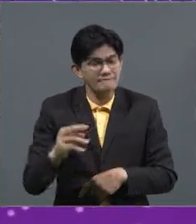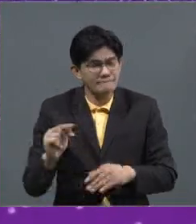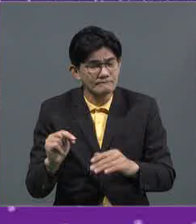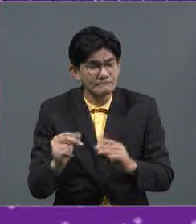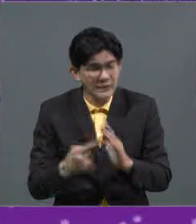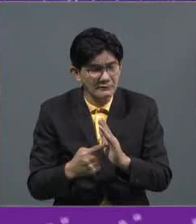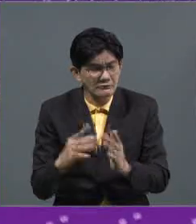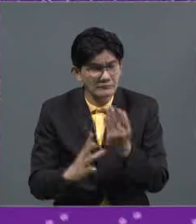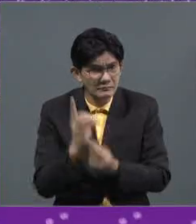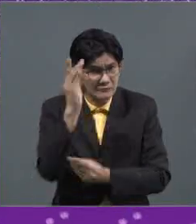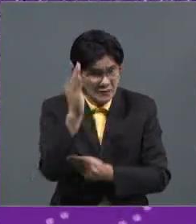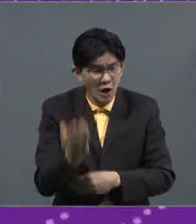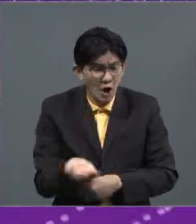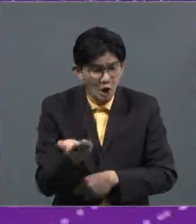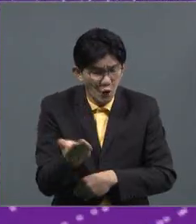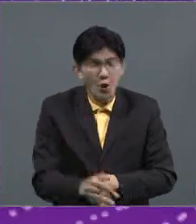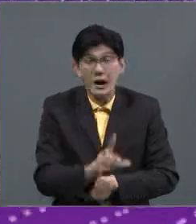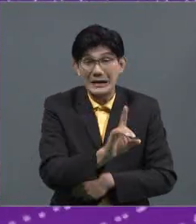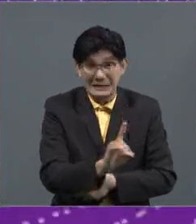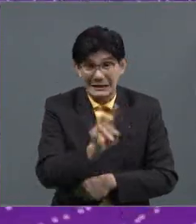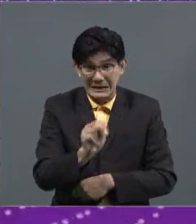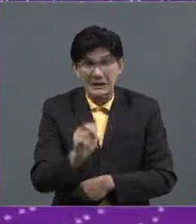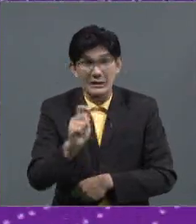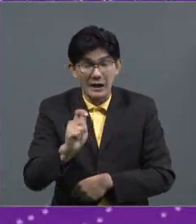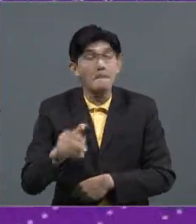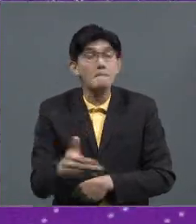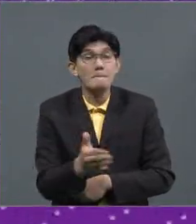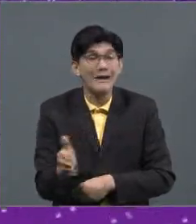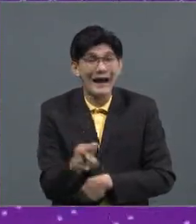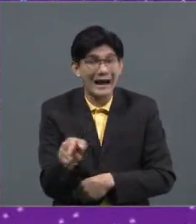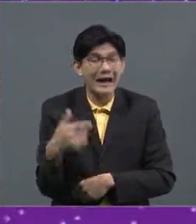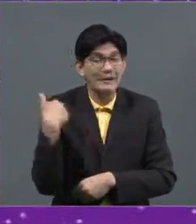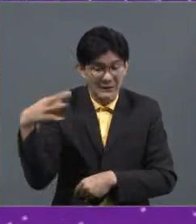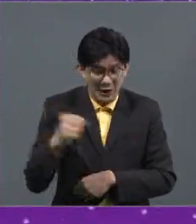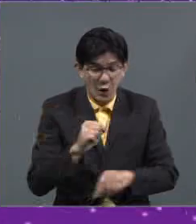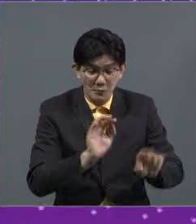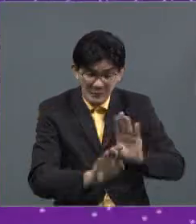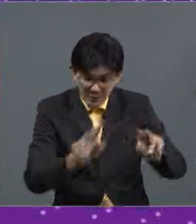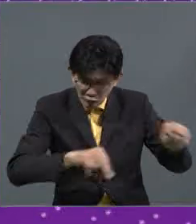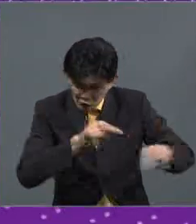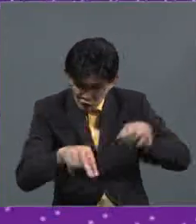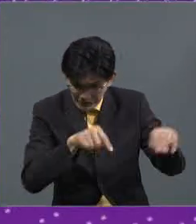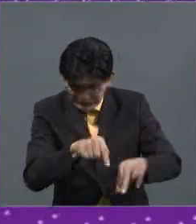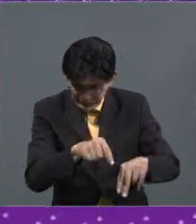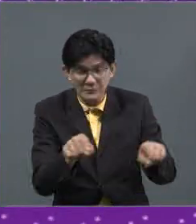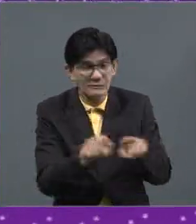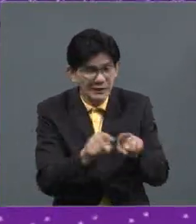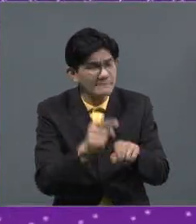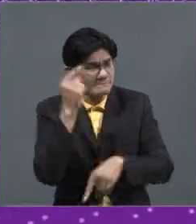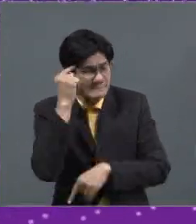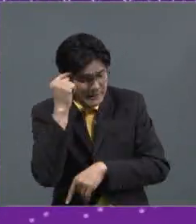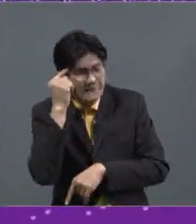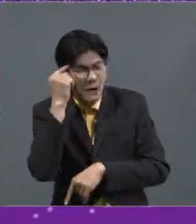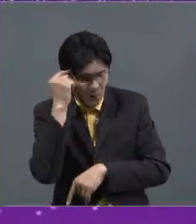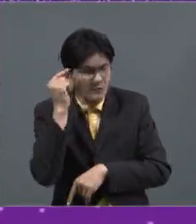จะขอ DNA ของปลาที่ตอนนั้นบริษัทเอกชนเจ้าใหญ่นำเข้ามาเนี่ยไปเทียบกับปลาที่มันระบาดอยู่ตอนนี ้ ว่าตกลงแล้ว